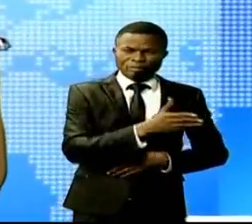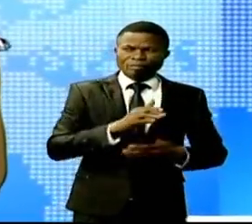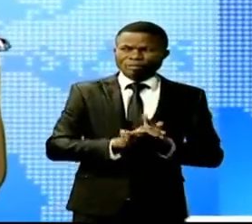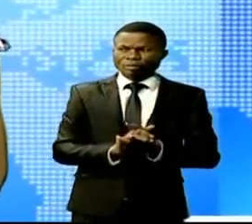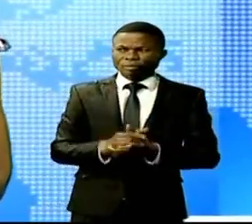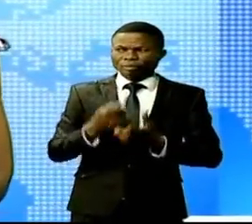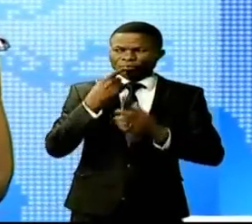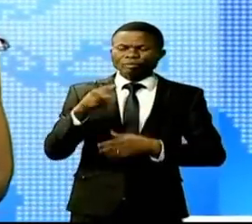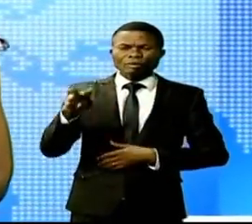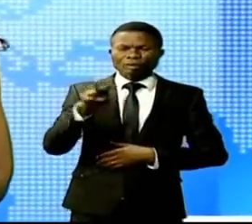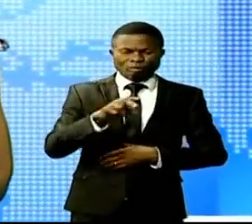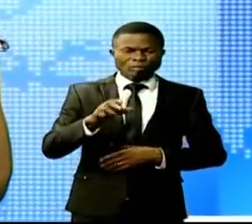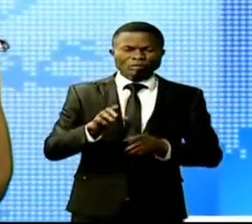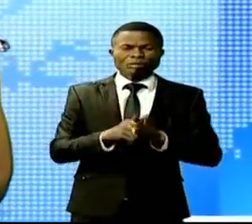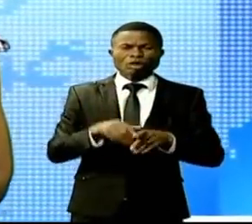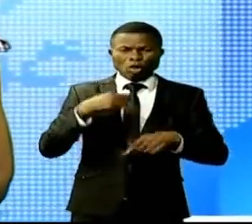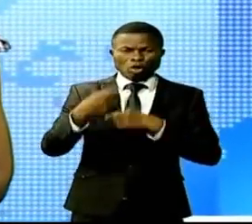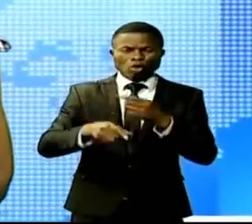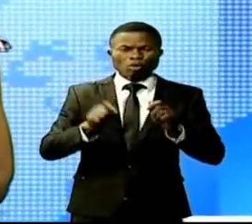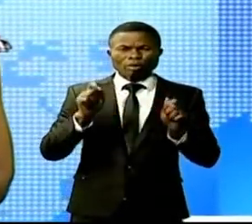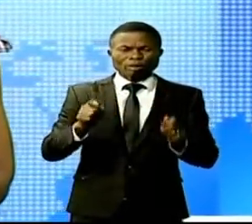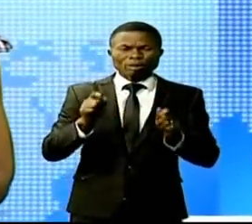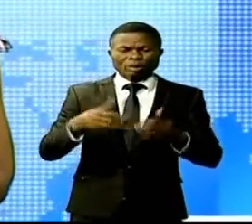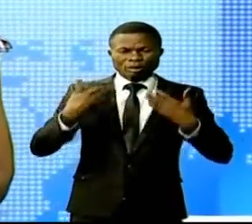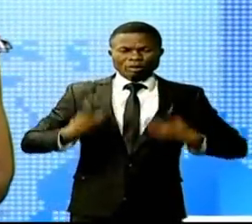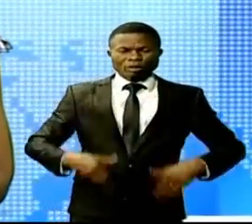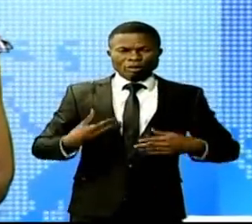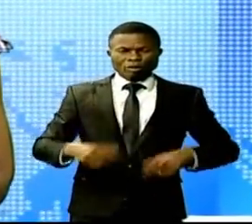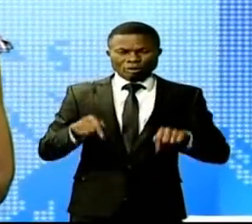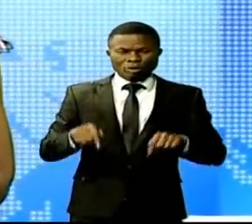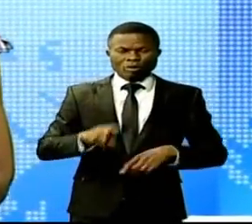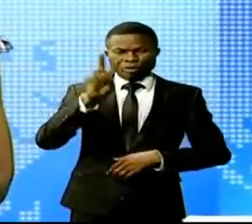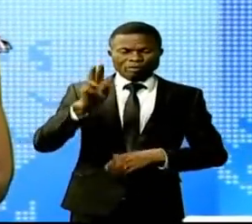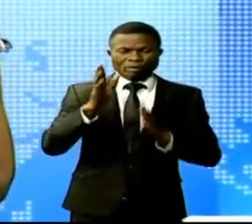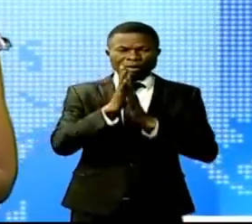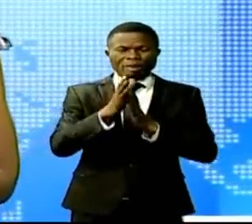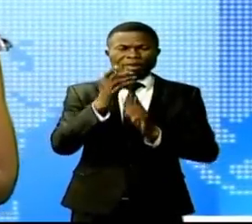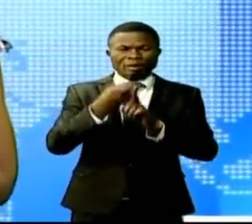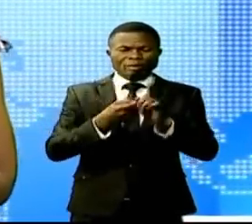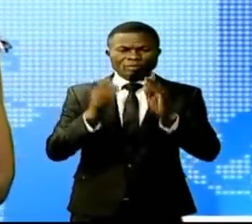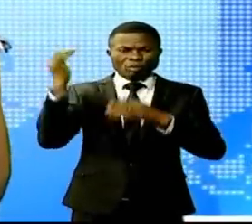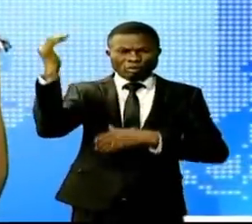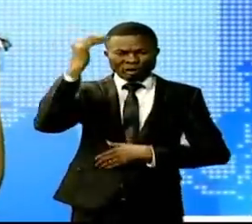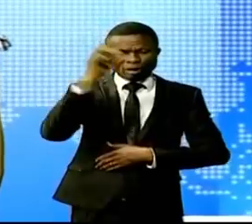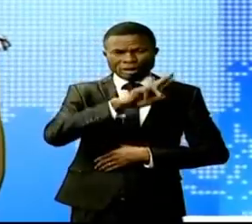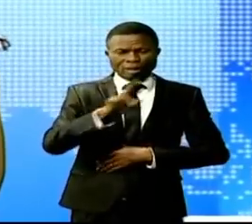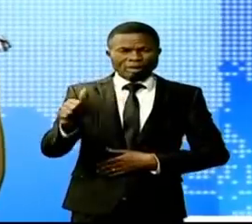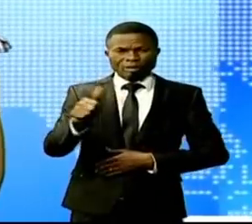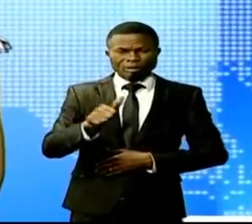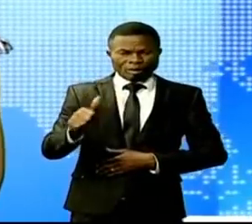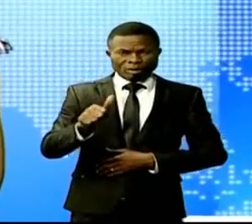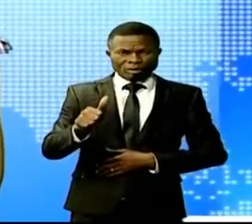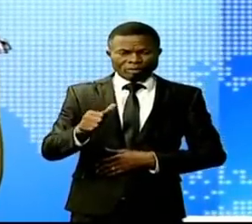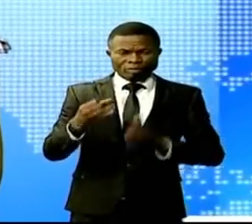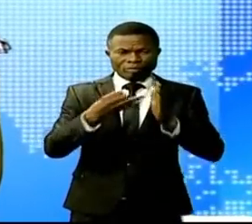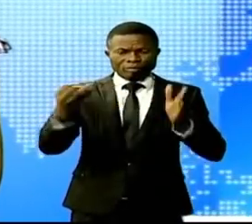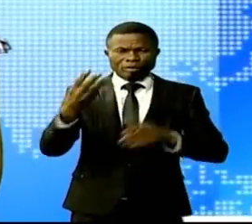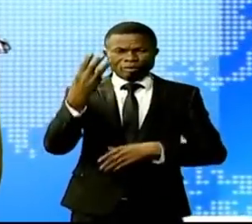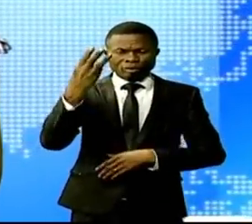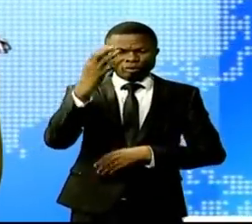vous le disais à l'ouverture de ce journal, célébration ce vendredi 10 décembre 2021 du